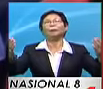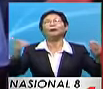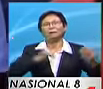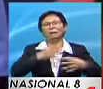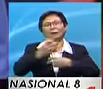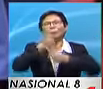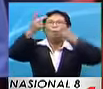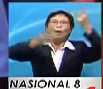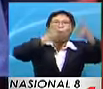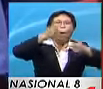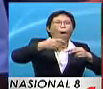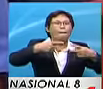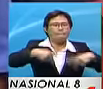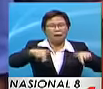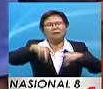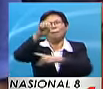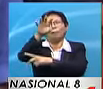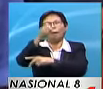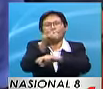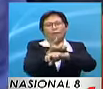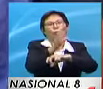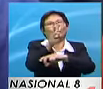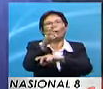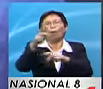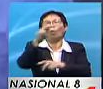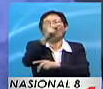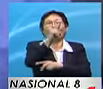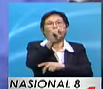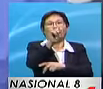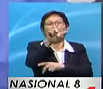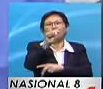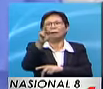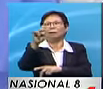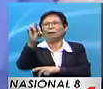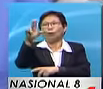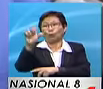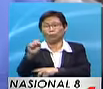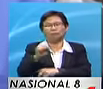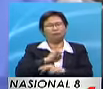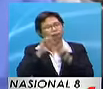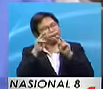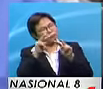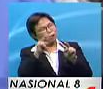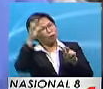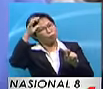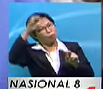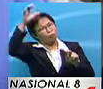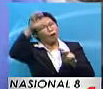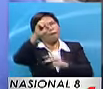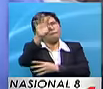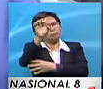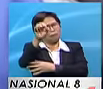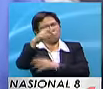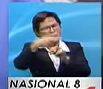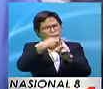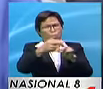Bazar Ramadan Batu 6 Kuala Nerus ini. Saya melihat konsep Bazar Ramadan ini sangat